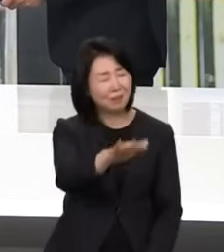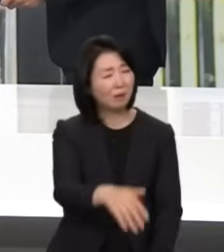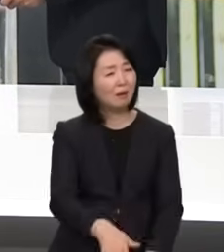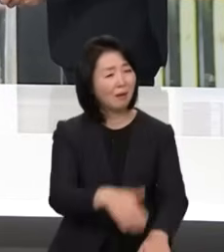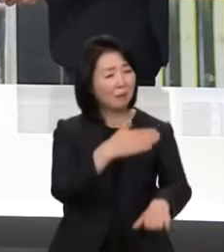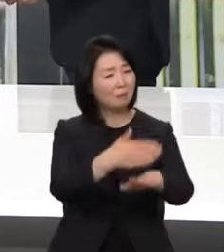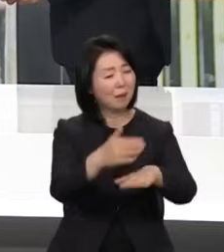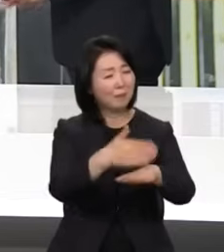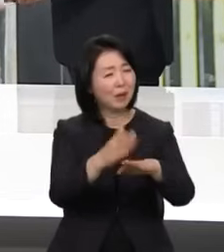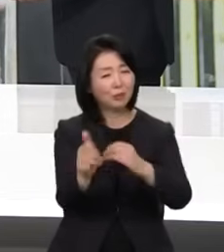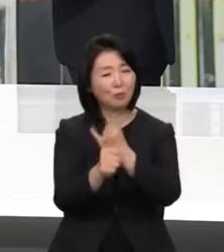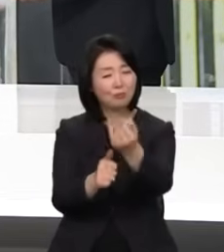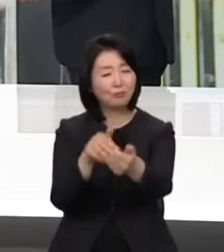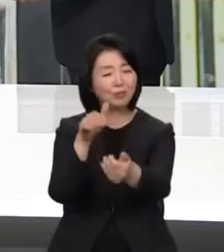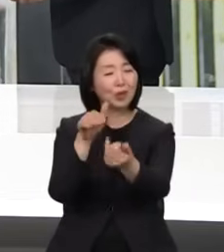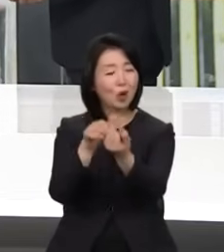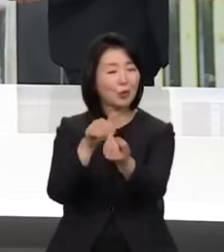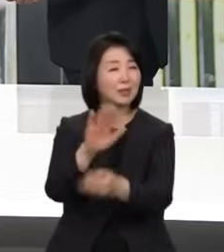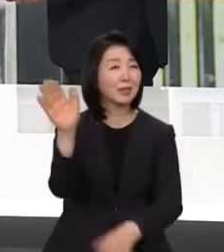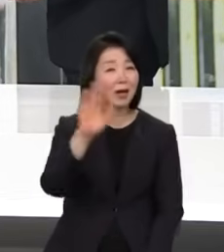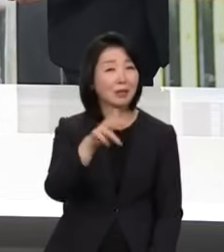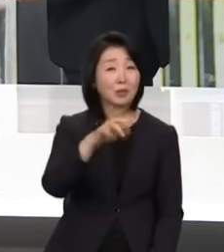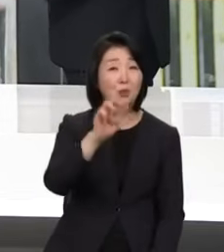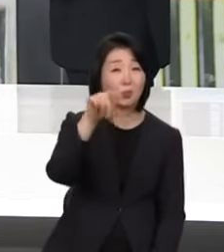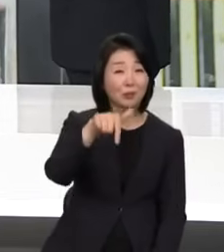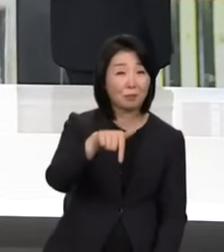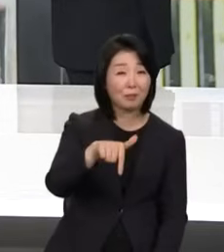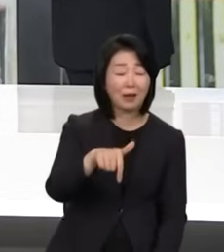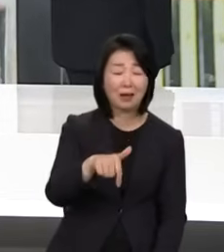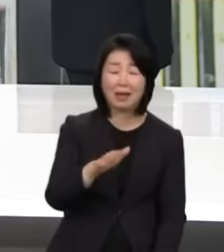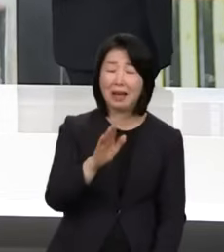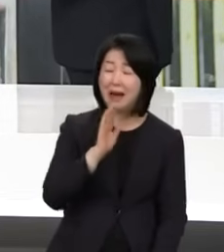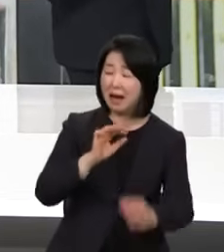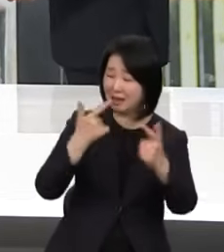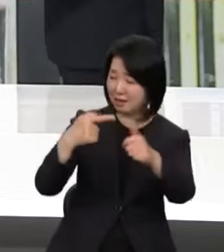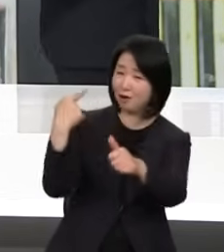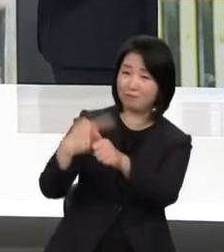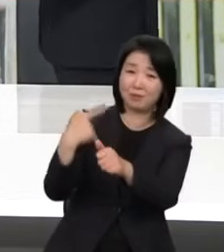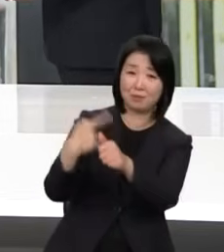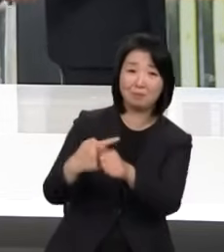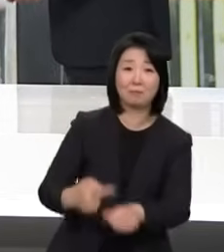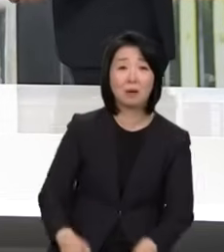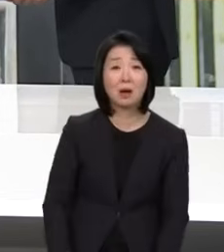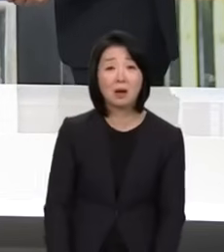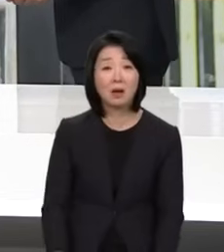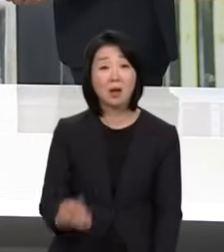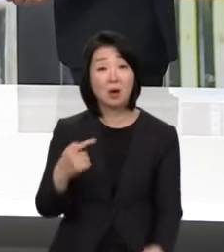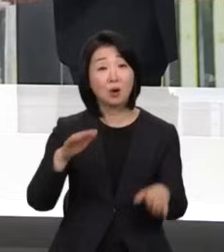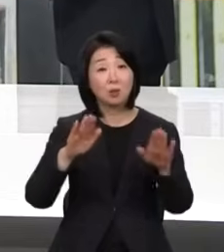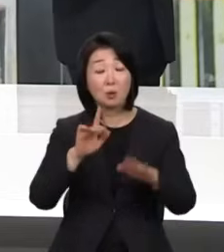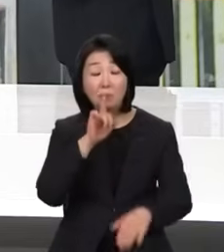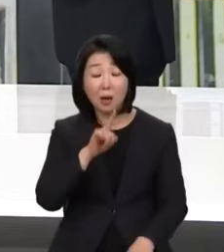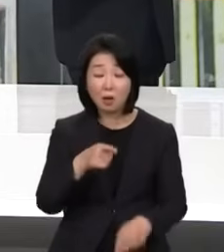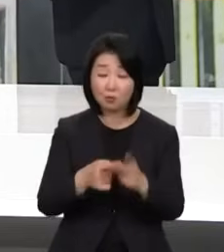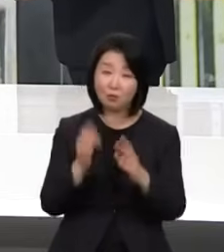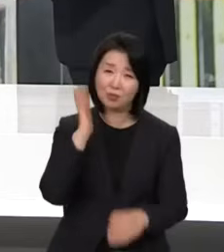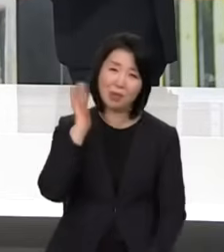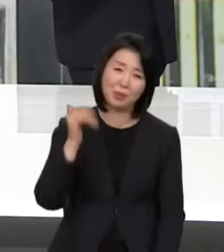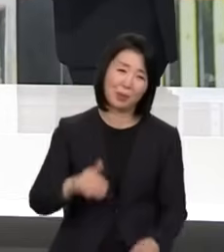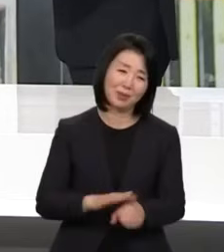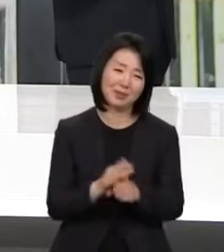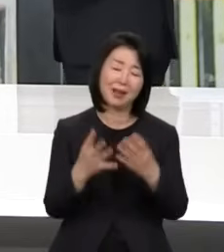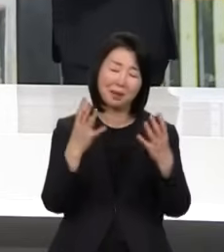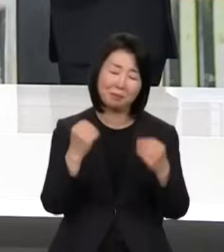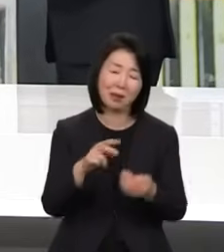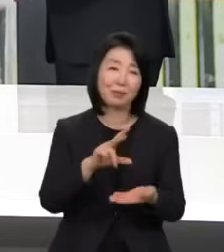얘기를 했습니다. 자, 그러자 곧바로 조국 대표가 사실이 아니라고 비판을 했습니다. 또 어제 오늘 이런 얘기도 했습니다. 윤 대통령이 정이 너무 많아서